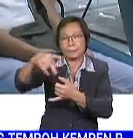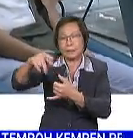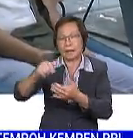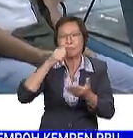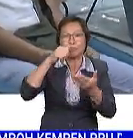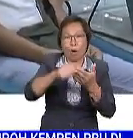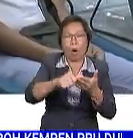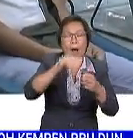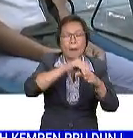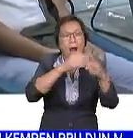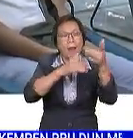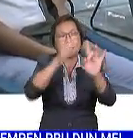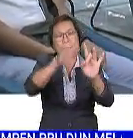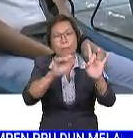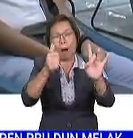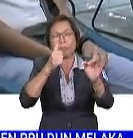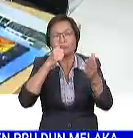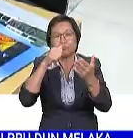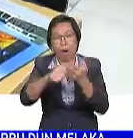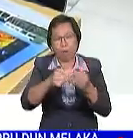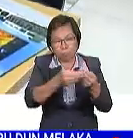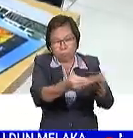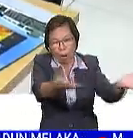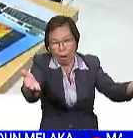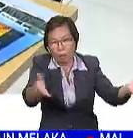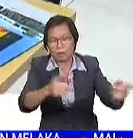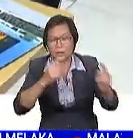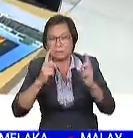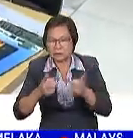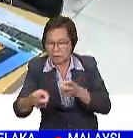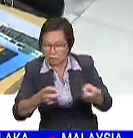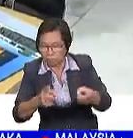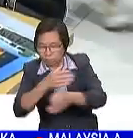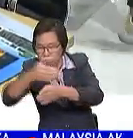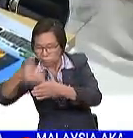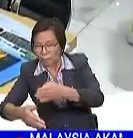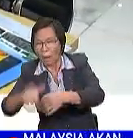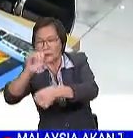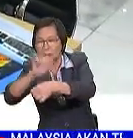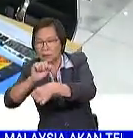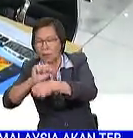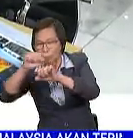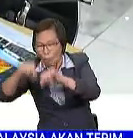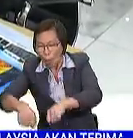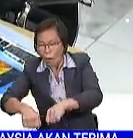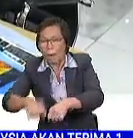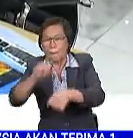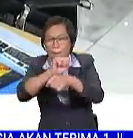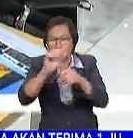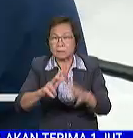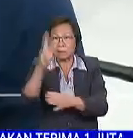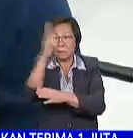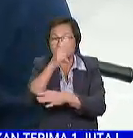pada 18 Oktober lalu. Ia menetapkan tindakan tata tertib atau ditamatkan perkhidmatan boleh diambil terhadap penjawat